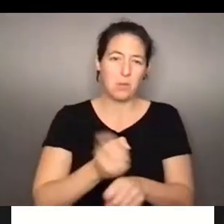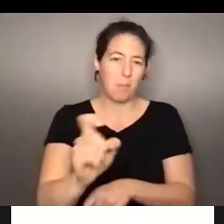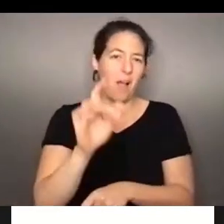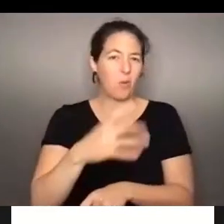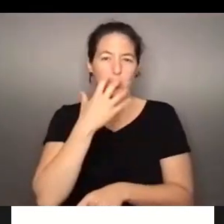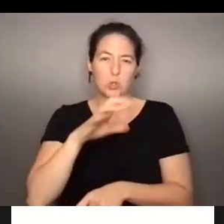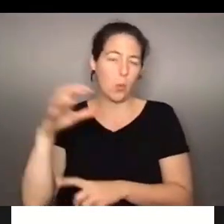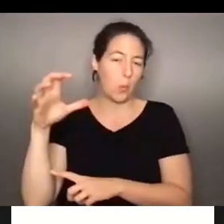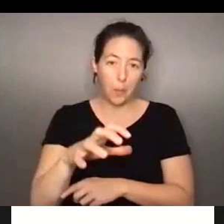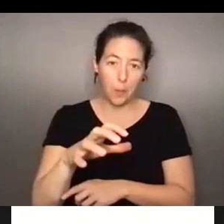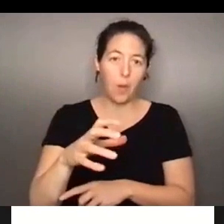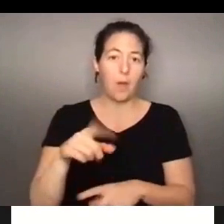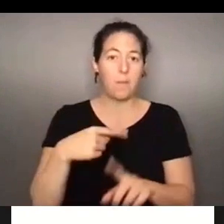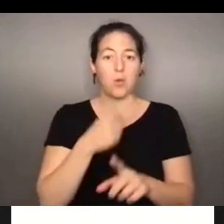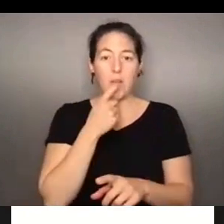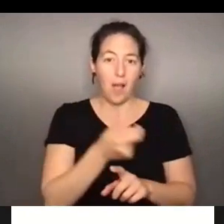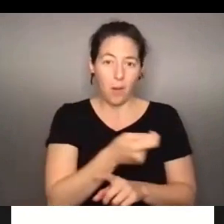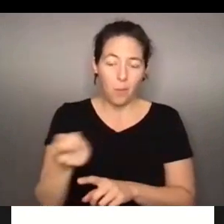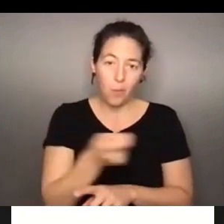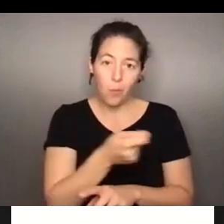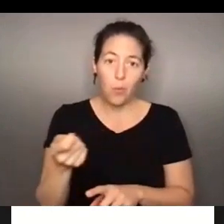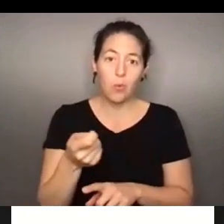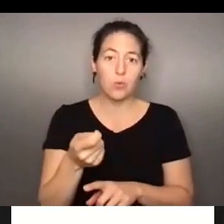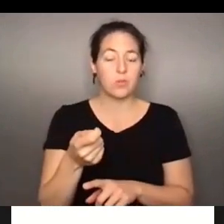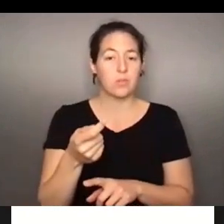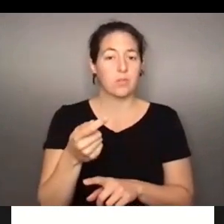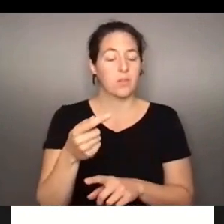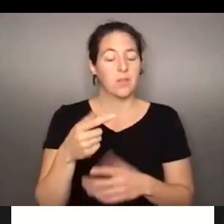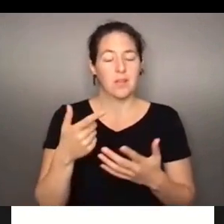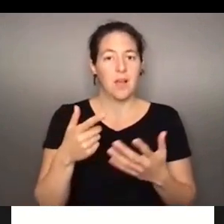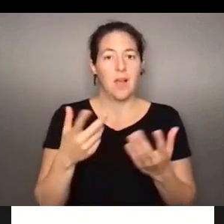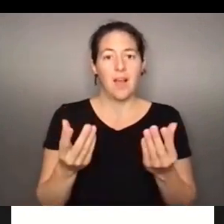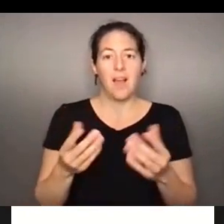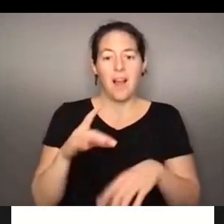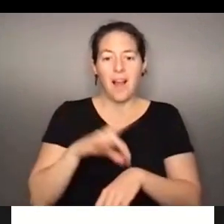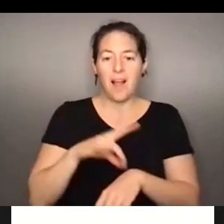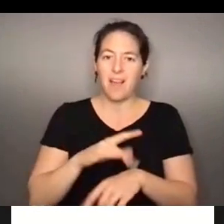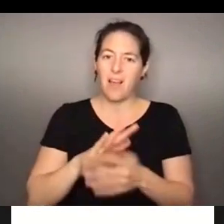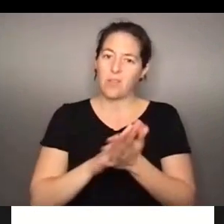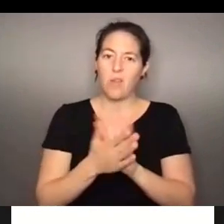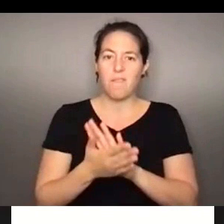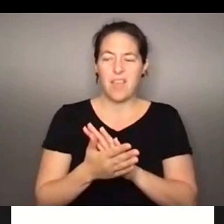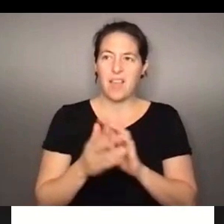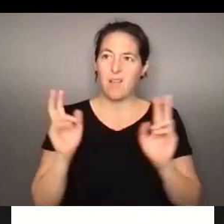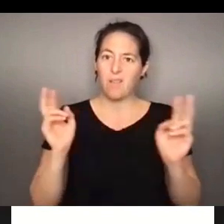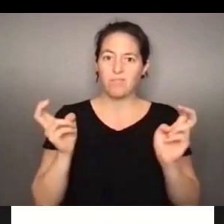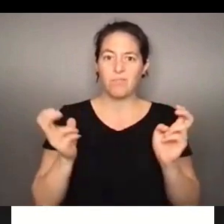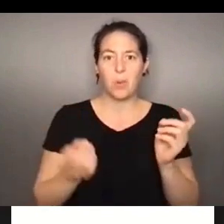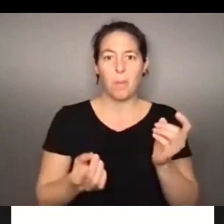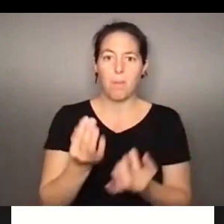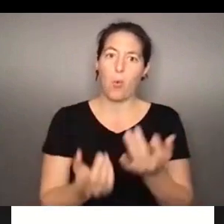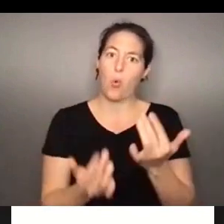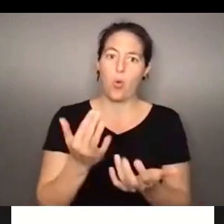est tellement forte. Puis là, on arrose avec la chaleur. La terre devient comme un petit peu une bouillotte,